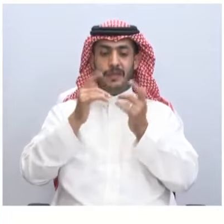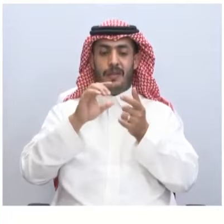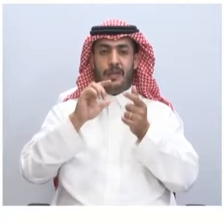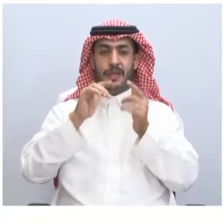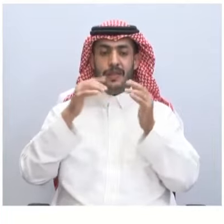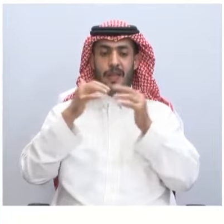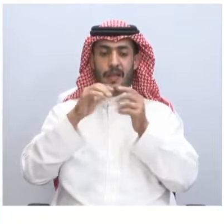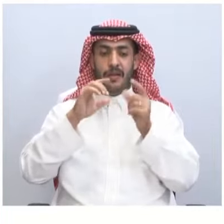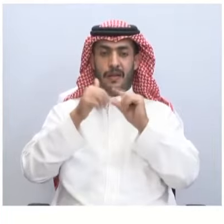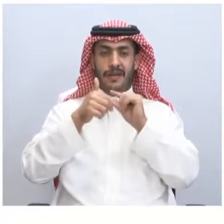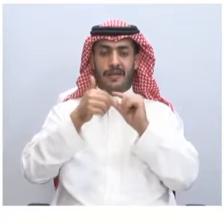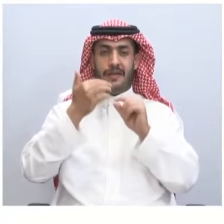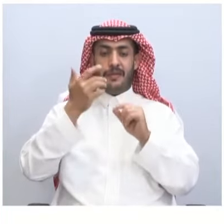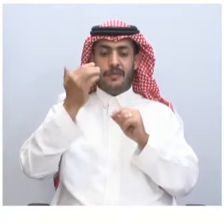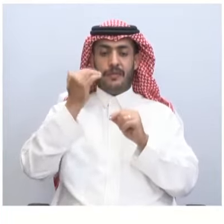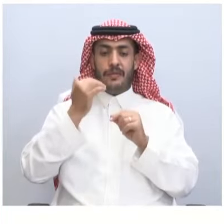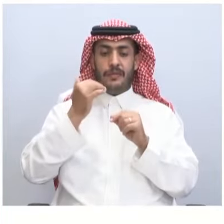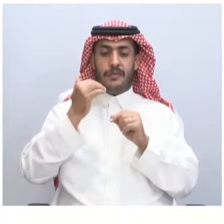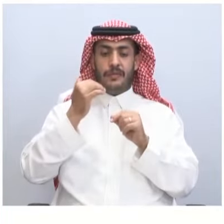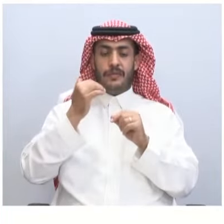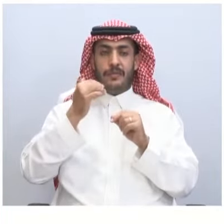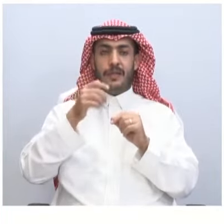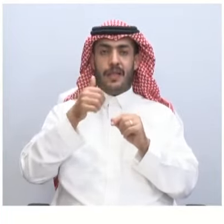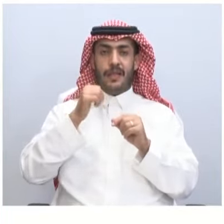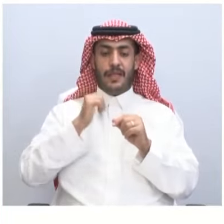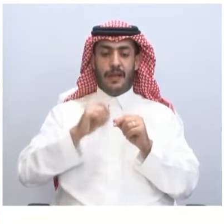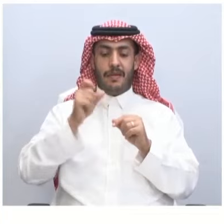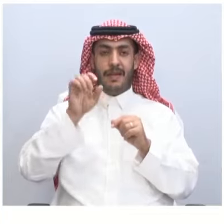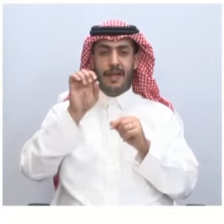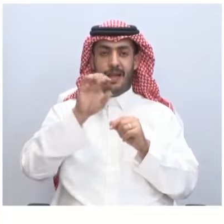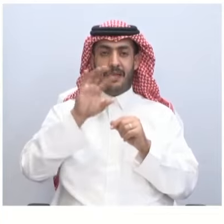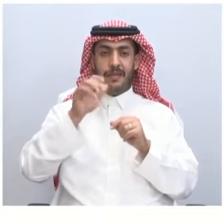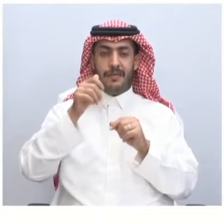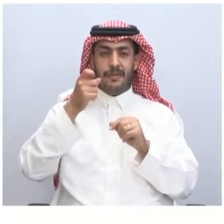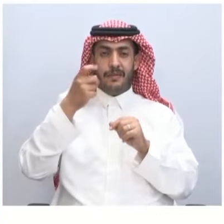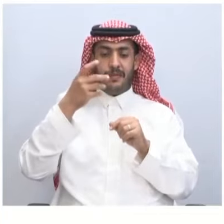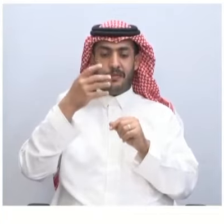الخليج العربي ان يعدد الطالب